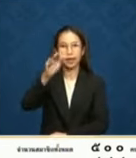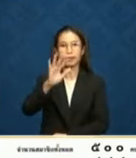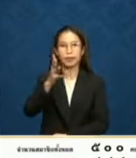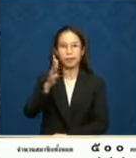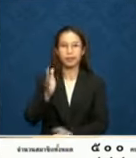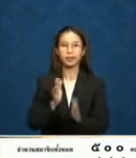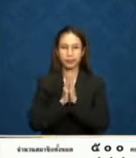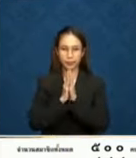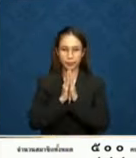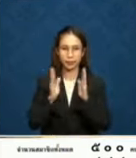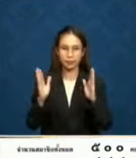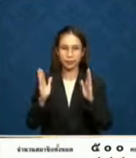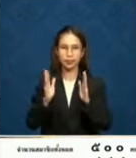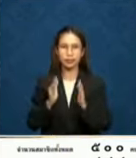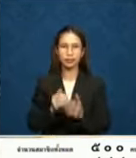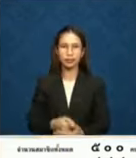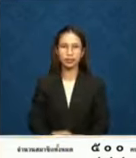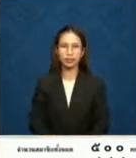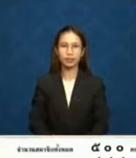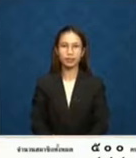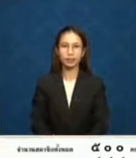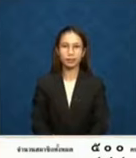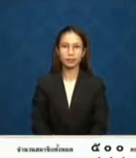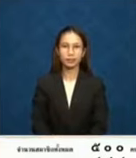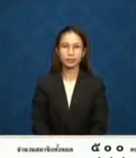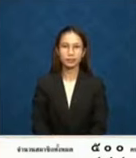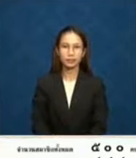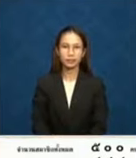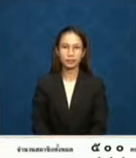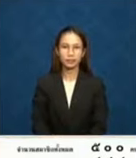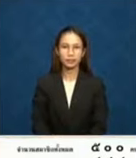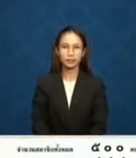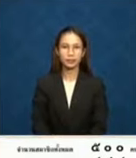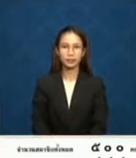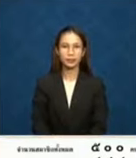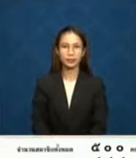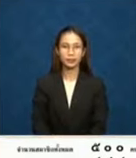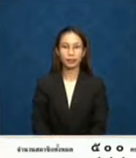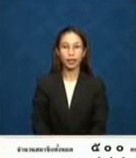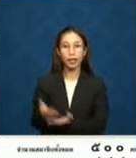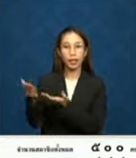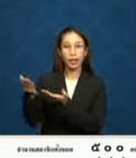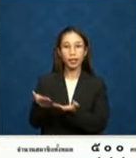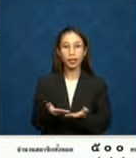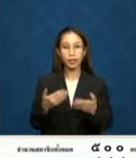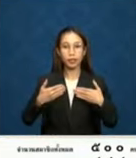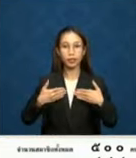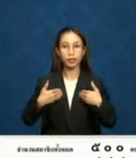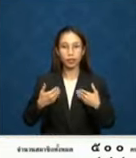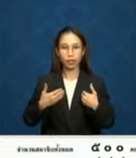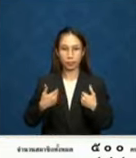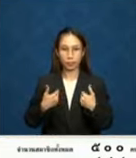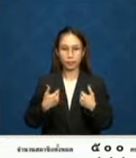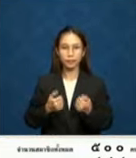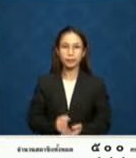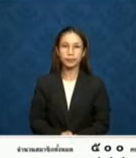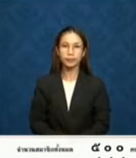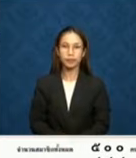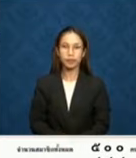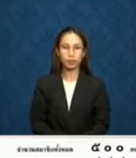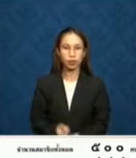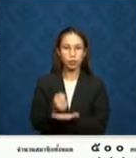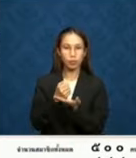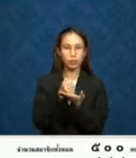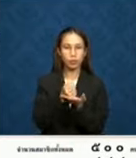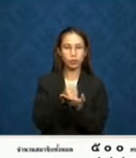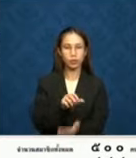บุตัธานครัสภาพุทธาะสดรอกอดตอนรับครับ ควถผู้ช้วยสอๆ